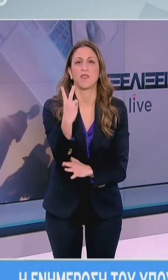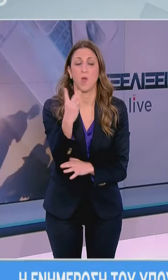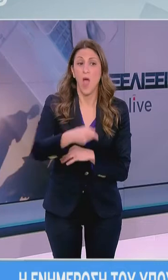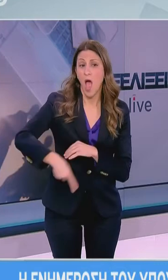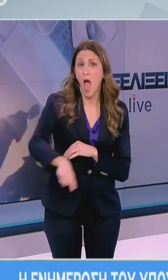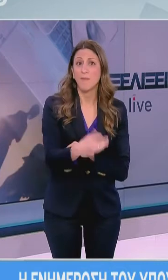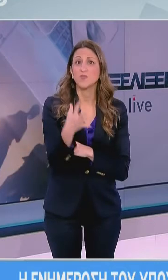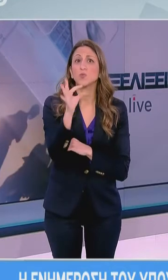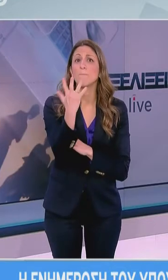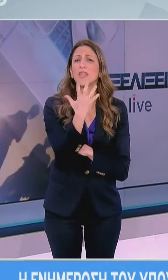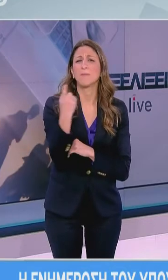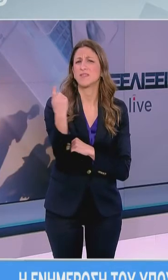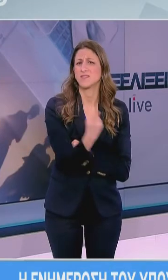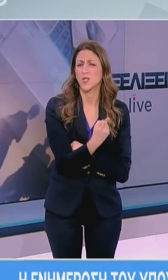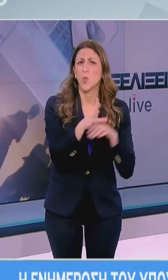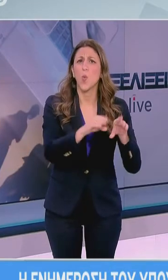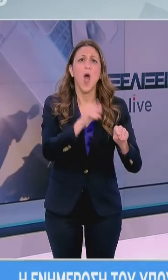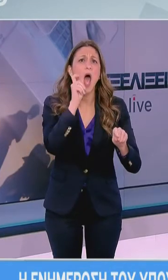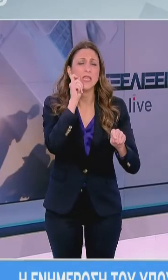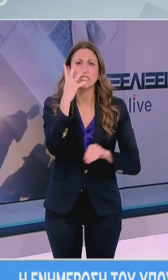των οποίων το 55% αφορά άνδρες.